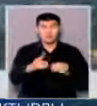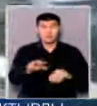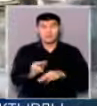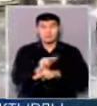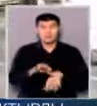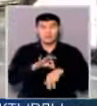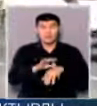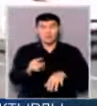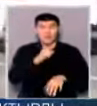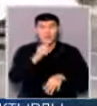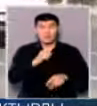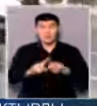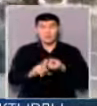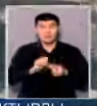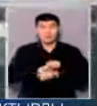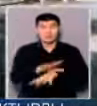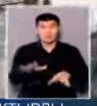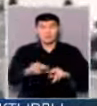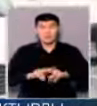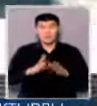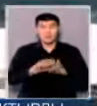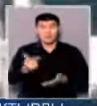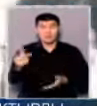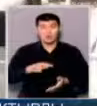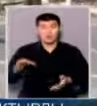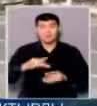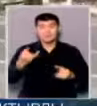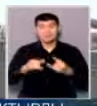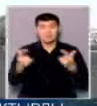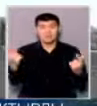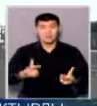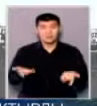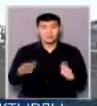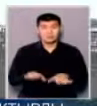қабылдауда, айта кетейік, инфекцияның таралуы бойынша Атырау облысы сары аймақта қалып отыр.